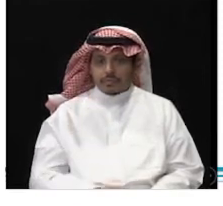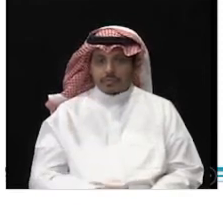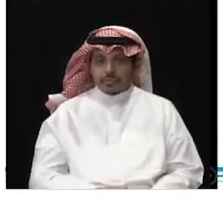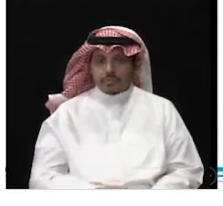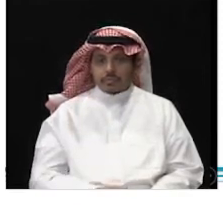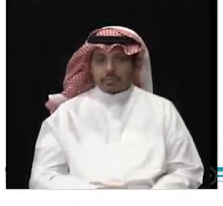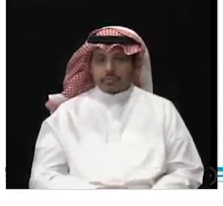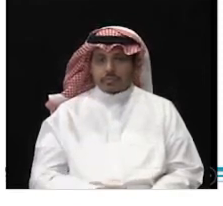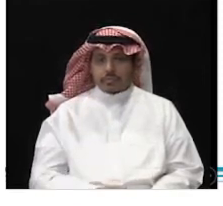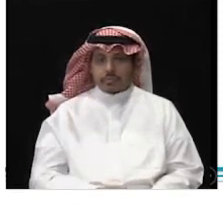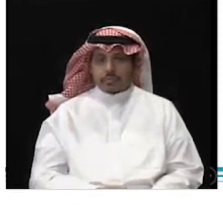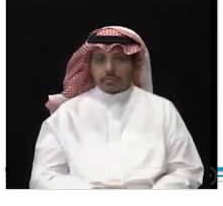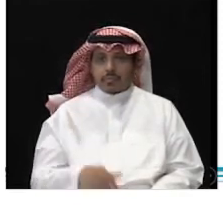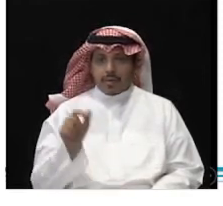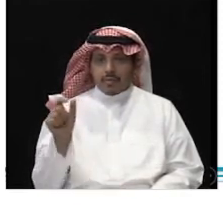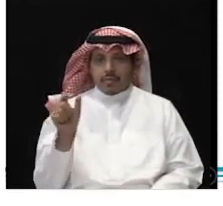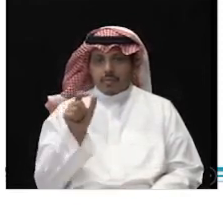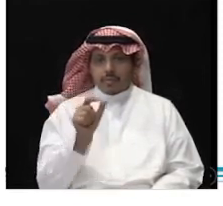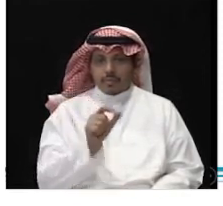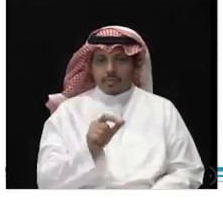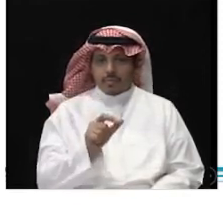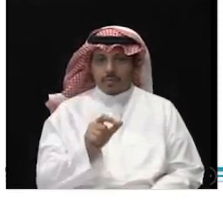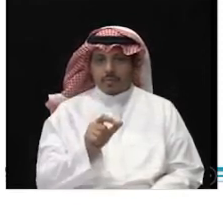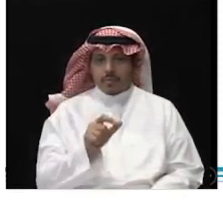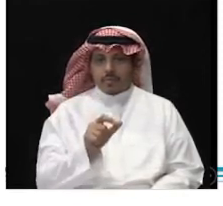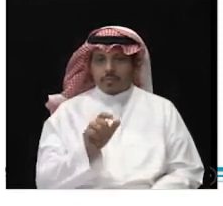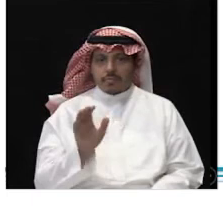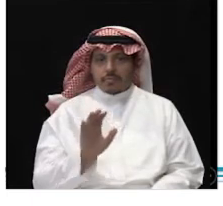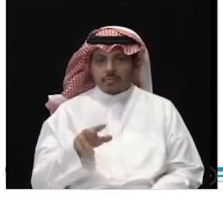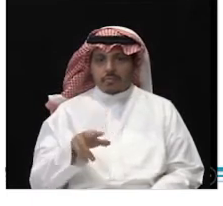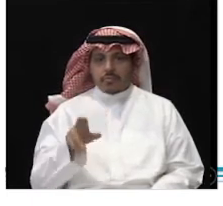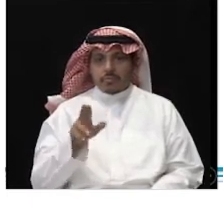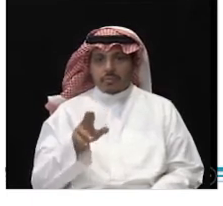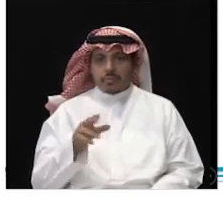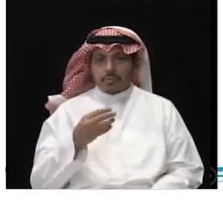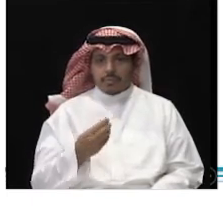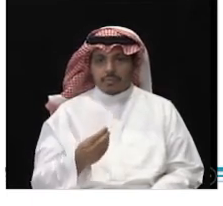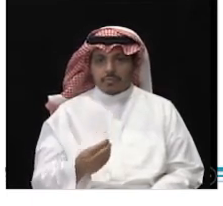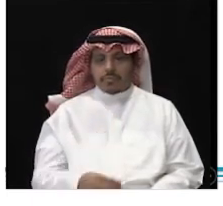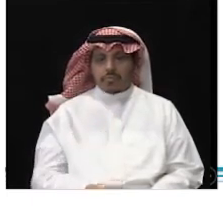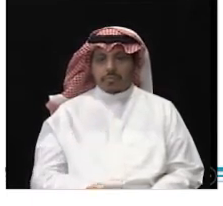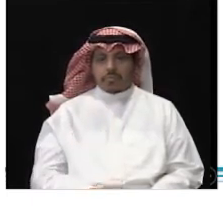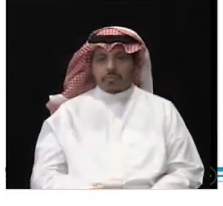الكلمة، وبعض الكلمات لن يأتي معها، وسنلاحظ هذا بعد قليل.